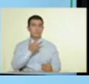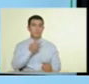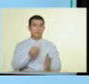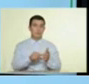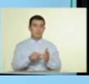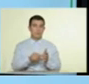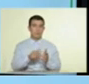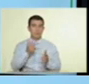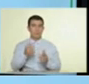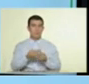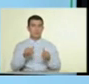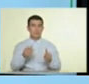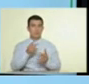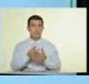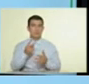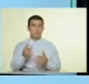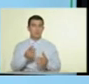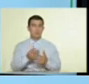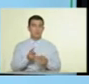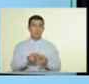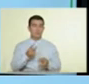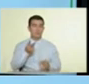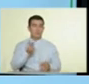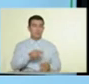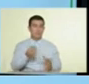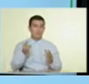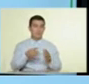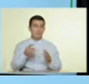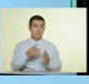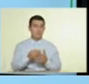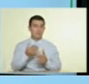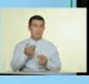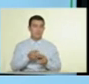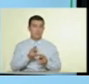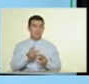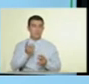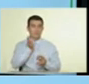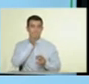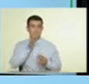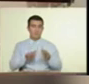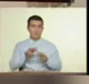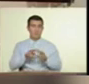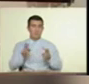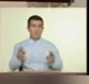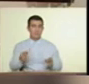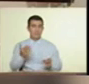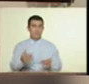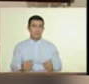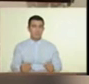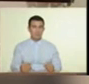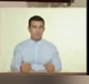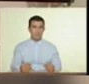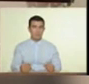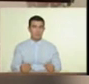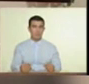6 ga teng bo'ladi. Demak, javob 2ta tarvuzning massasi bitta qovoqning massasiga teng bo'lar